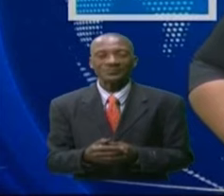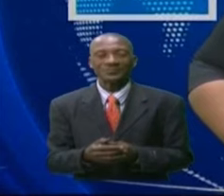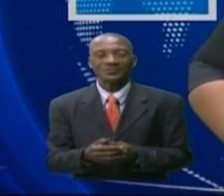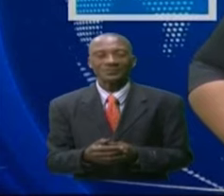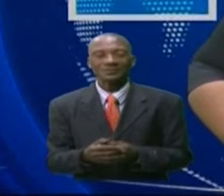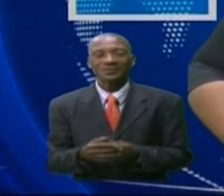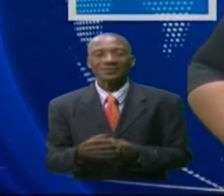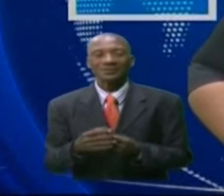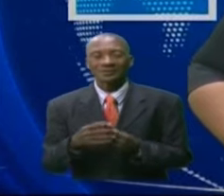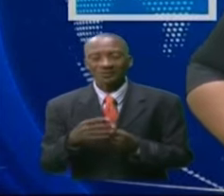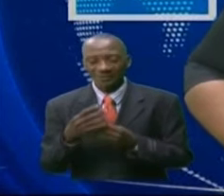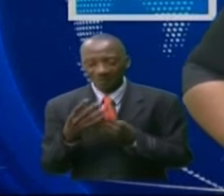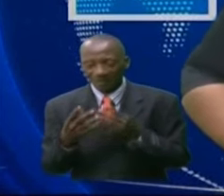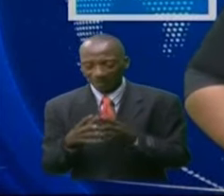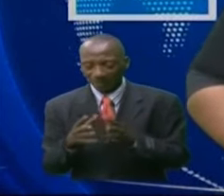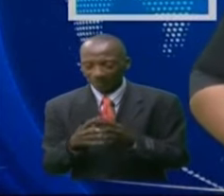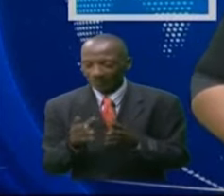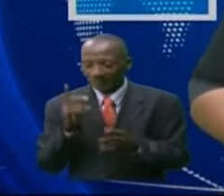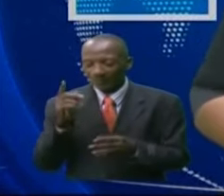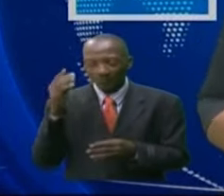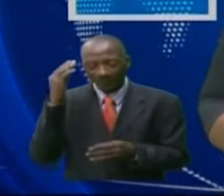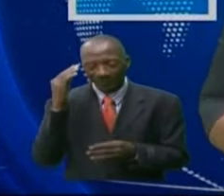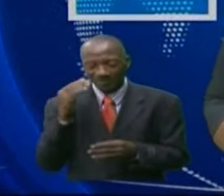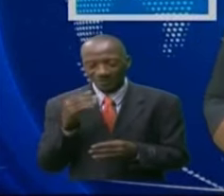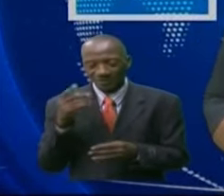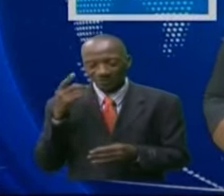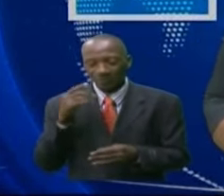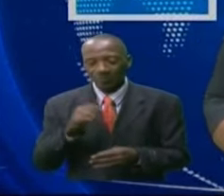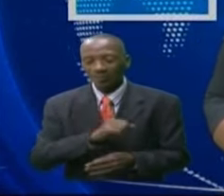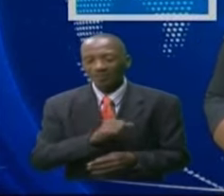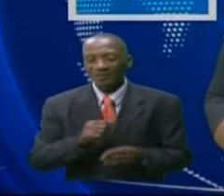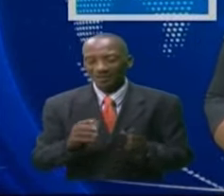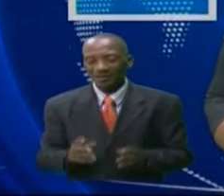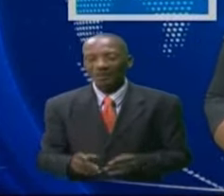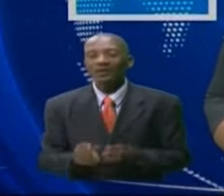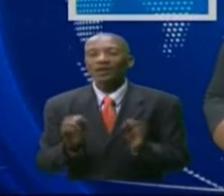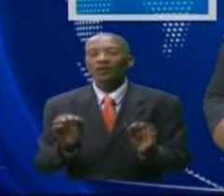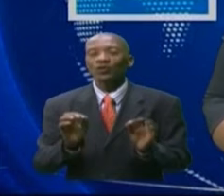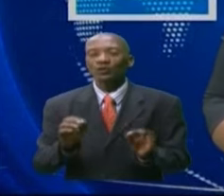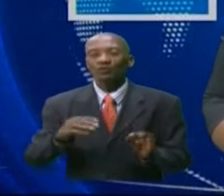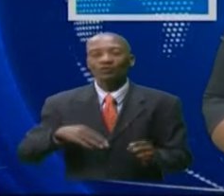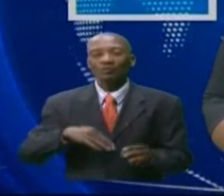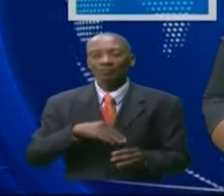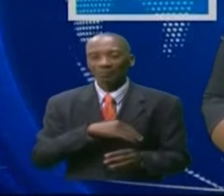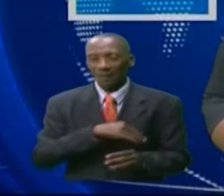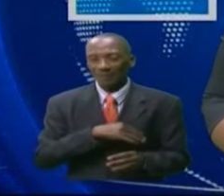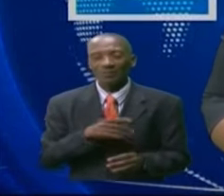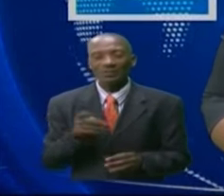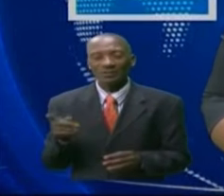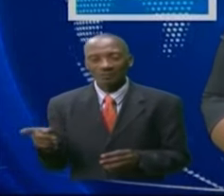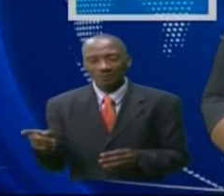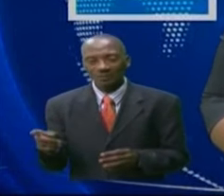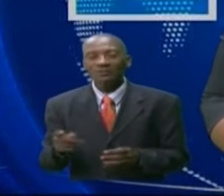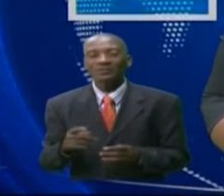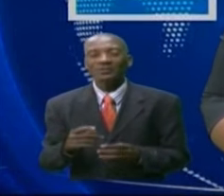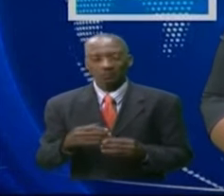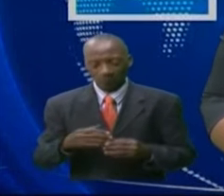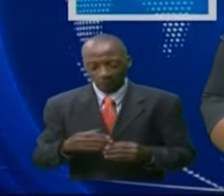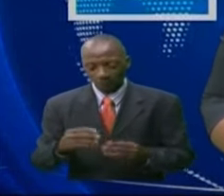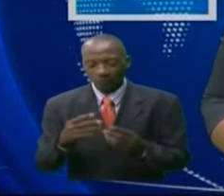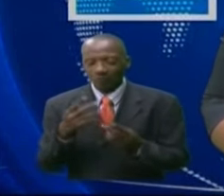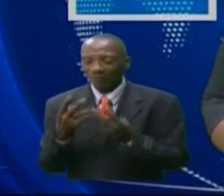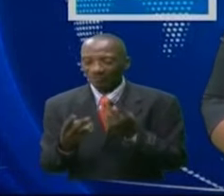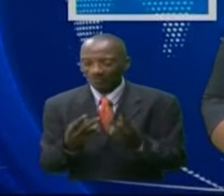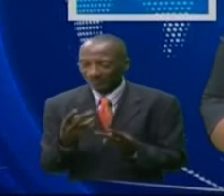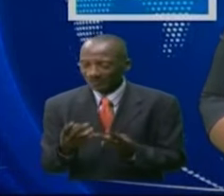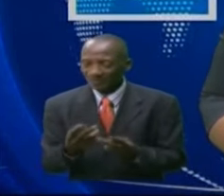vice-président du Sénat qui a appelé les nouveaux membres à la solidarité et à la compétence. Présence remarquée, comme je l'ai dit, du gouverneur de la